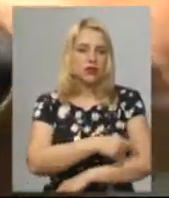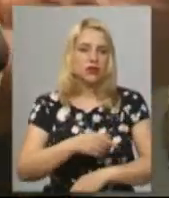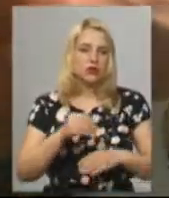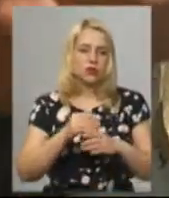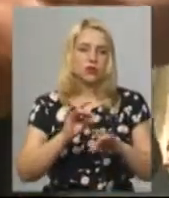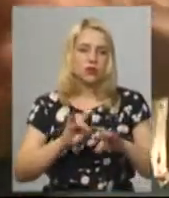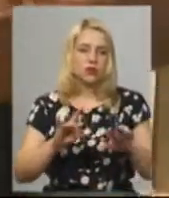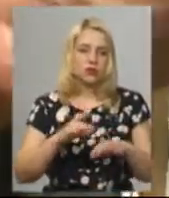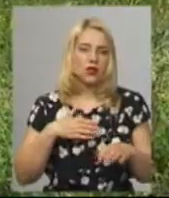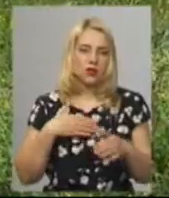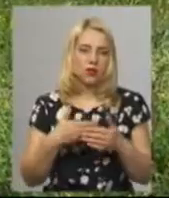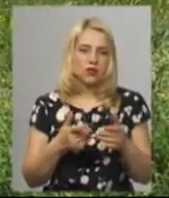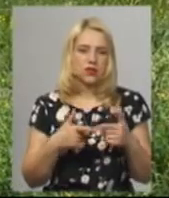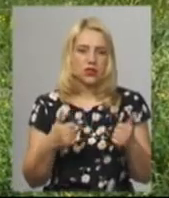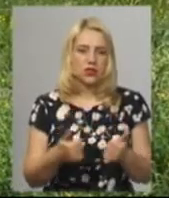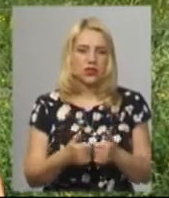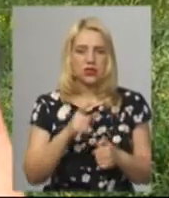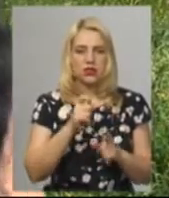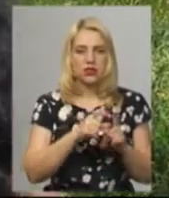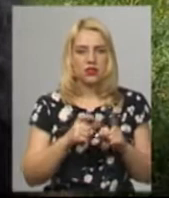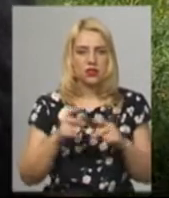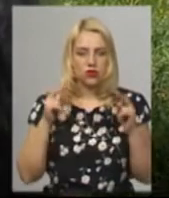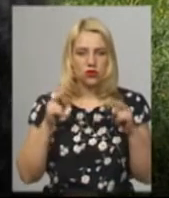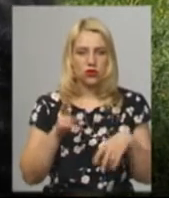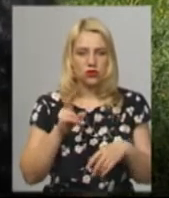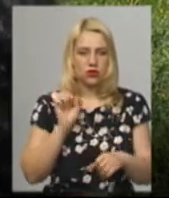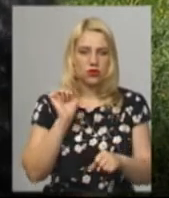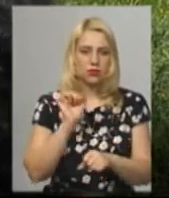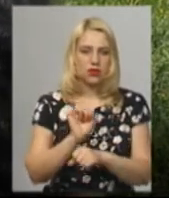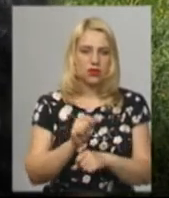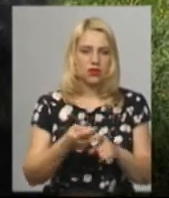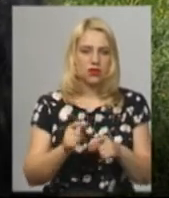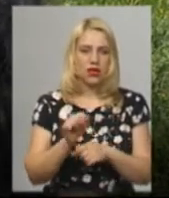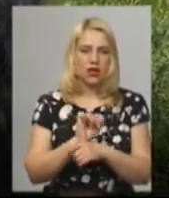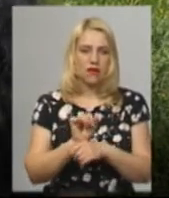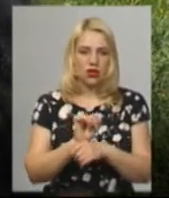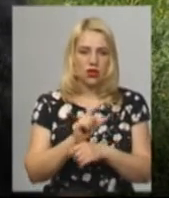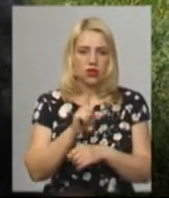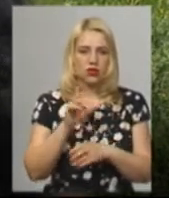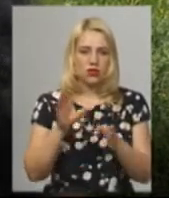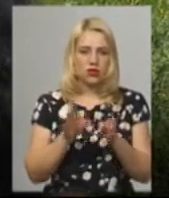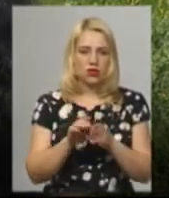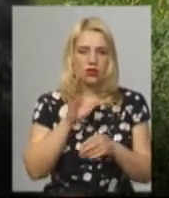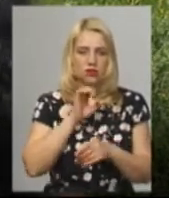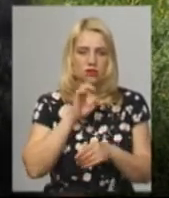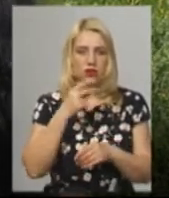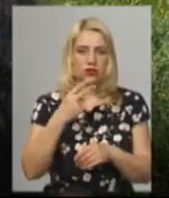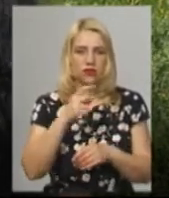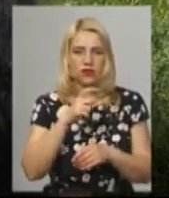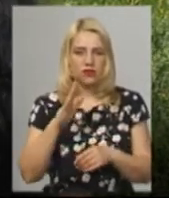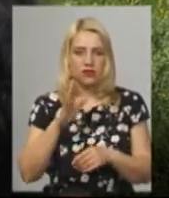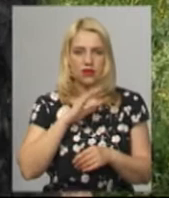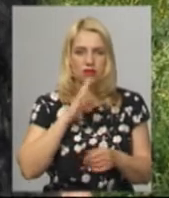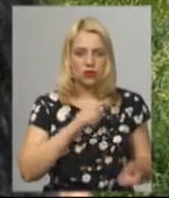громадської організації Оксана Журба. Зі слів очевидців, які зупинили дане авто з собакою, 20 хвилин вони його